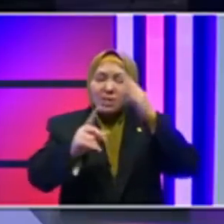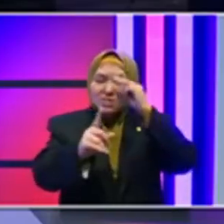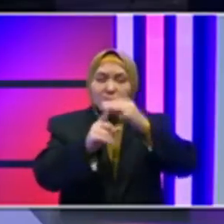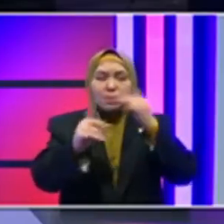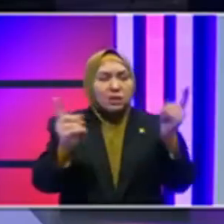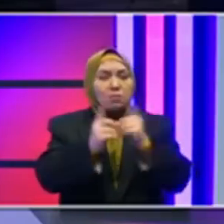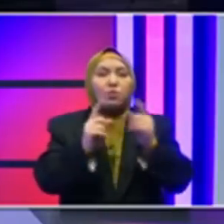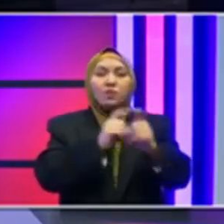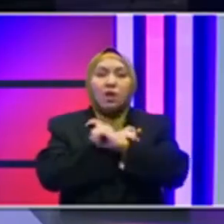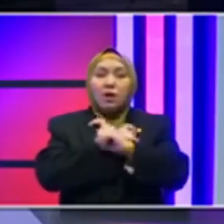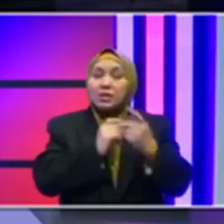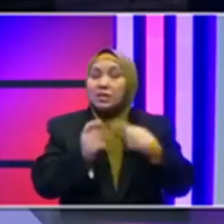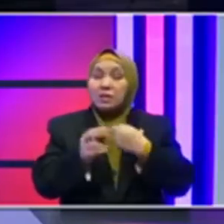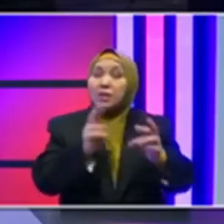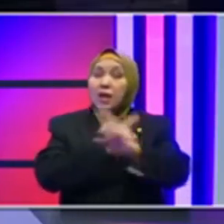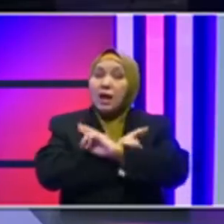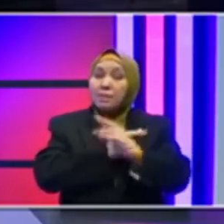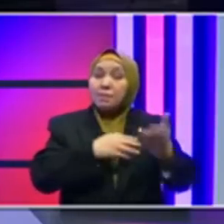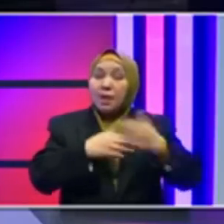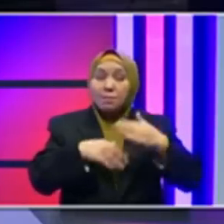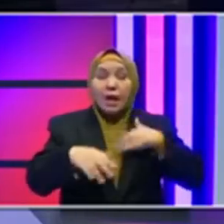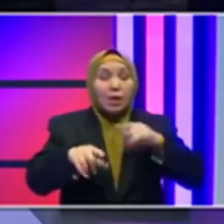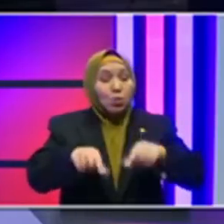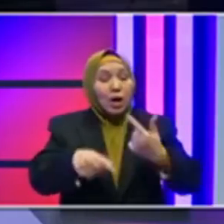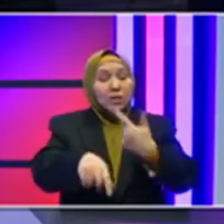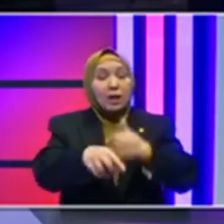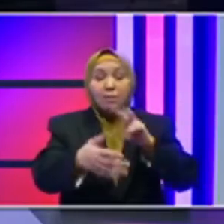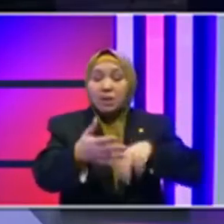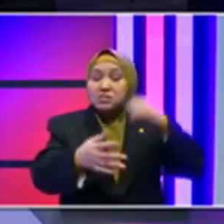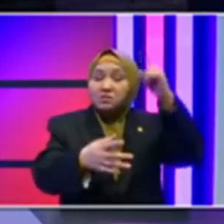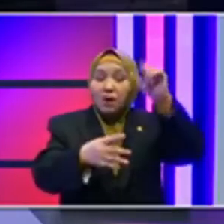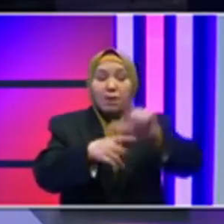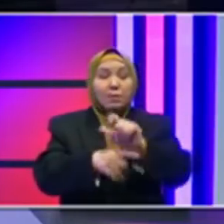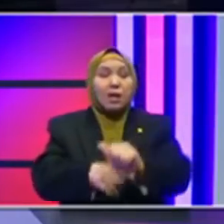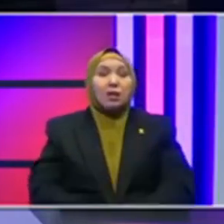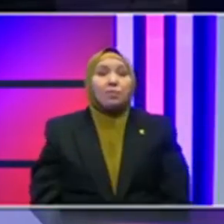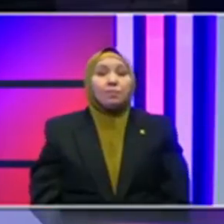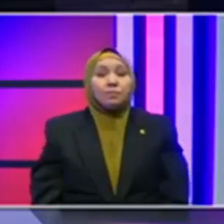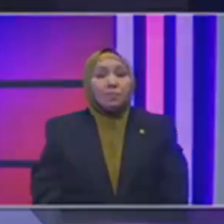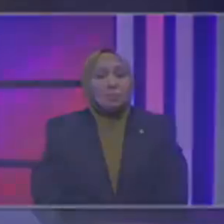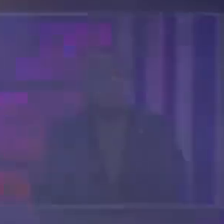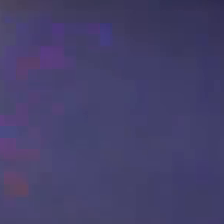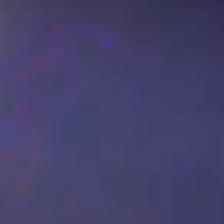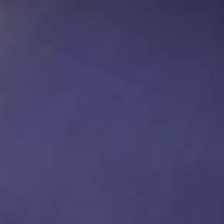Firaun kembali Quran time baca paham ya